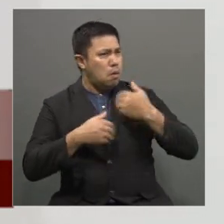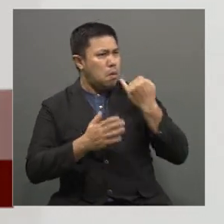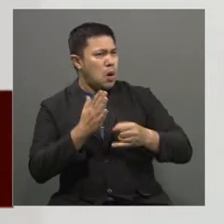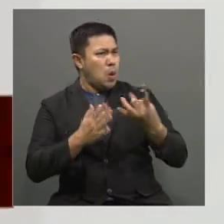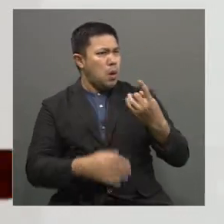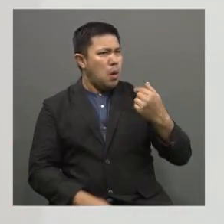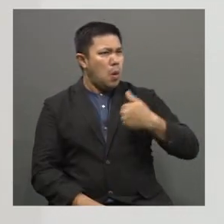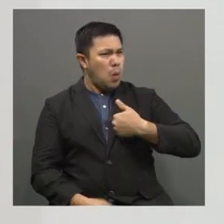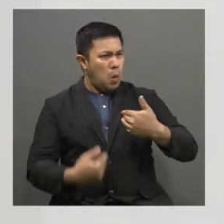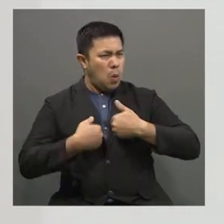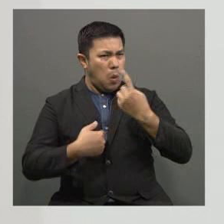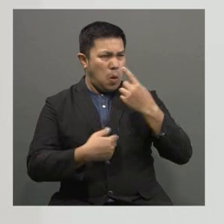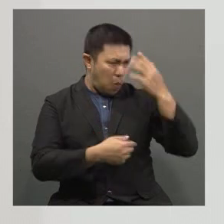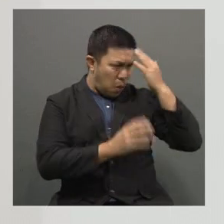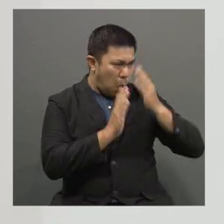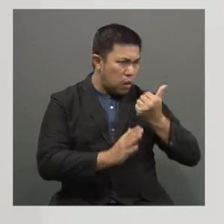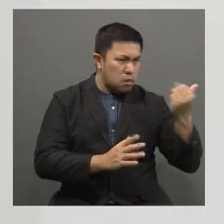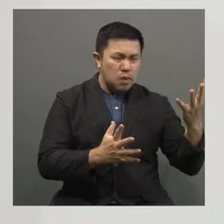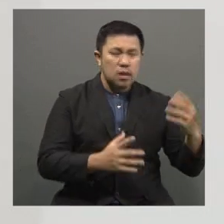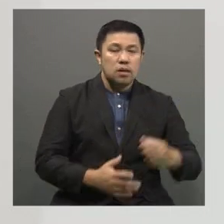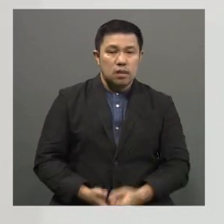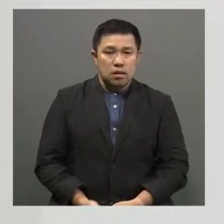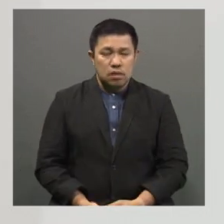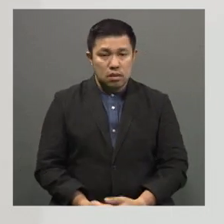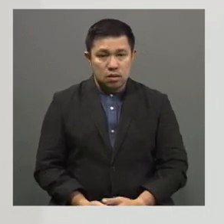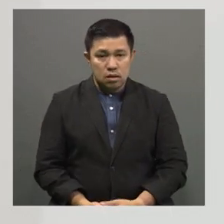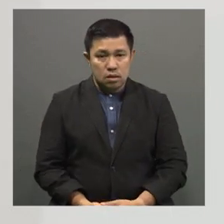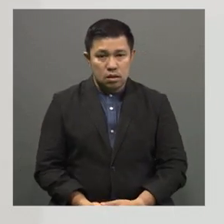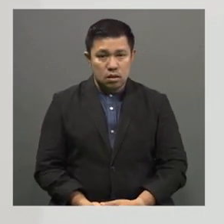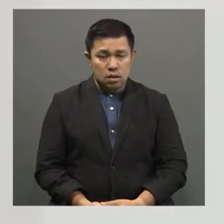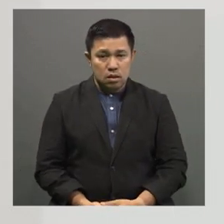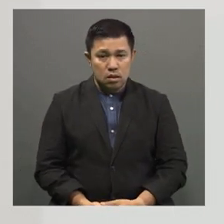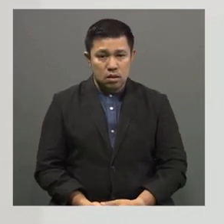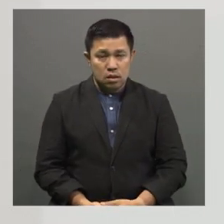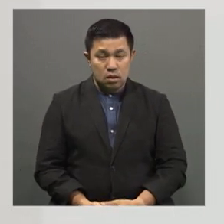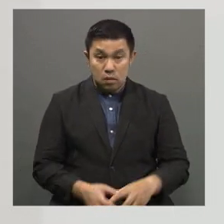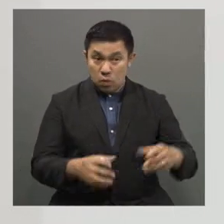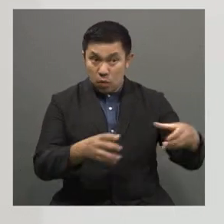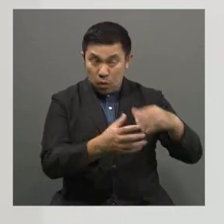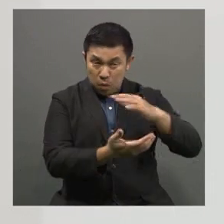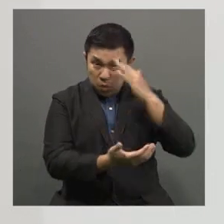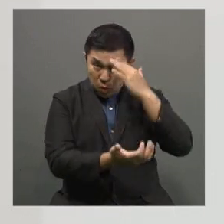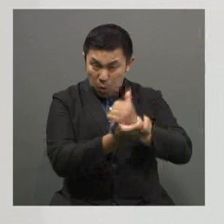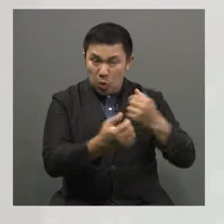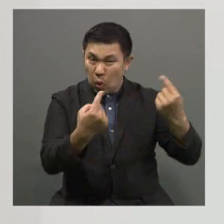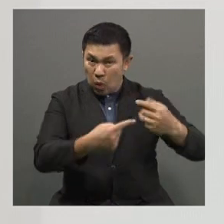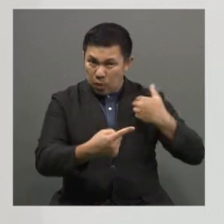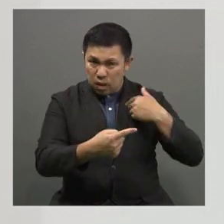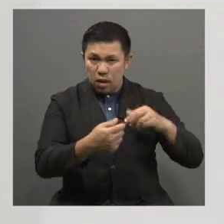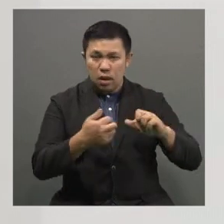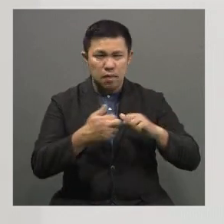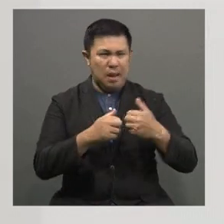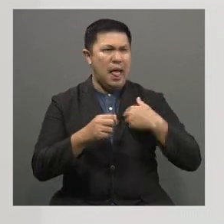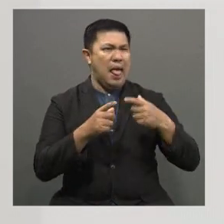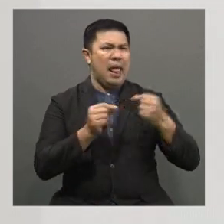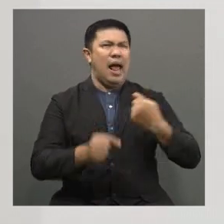ถ้าในกมตำรวจหรือการแก้หรือการทะเลาะมีการทะเลาะกันในตกตำรวจก็ไม่มีก็มีเนี่ยก็มีเรื่องผมอยู่เรื่อง